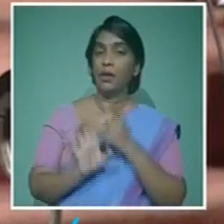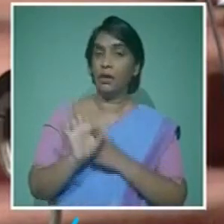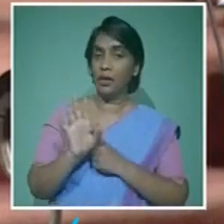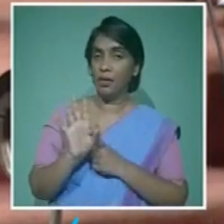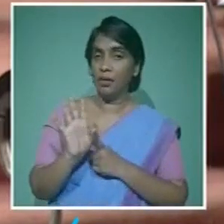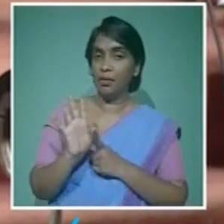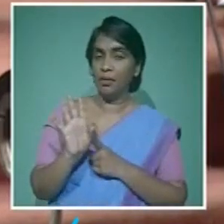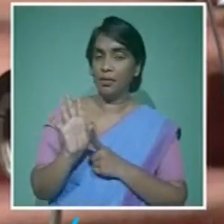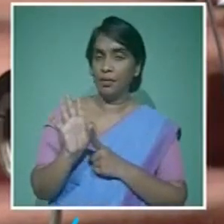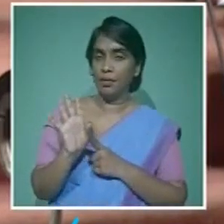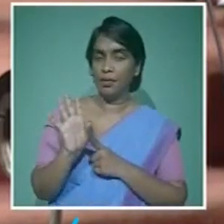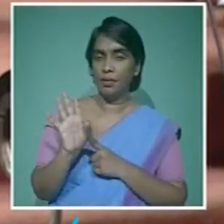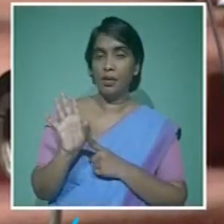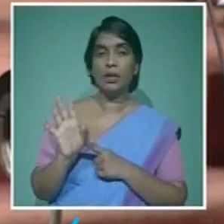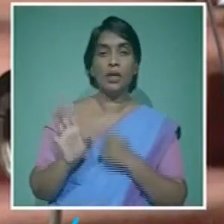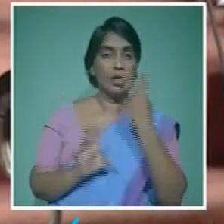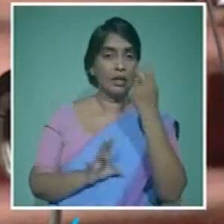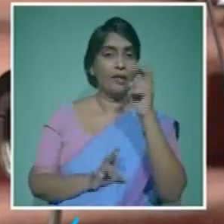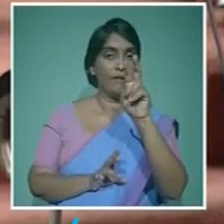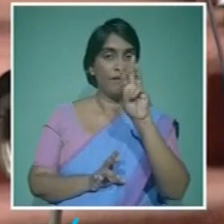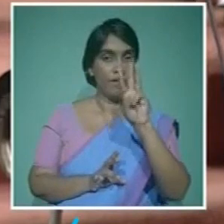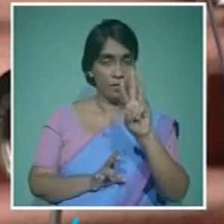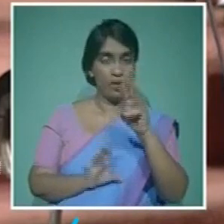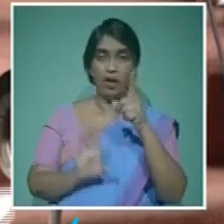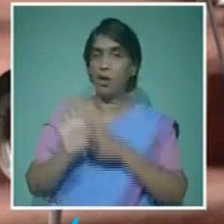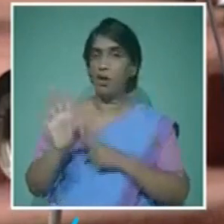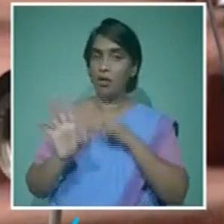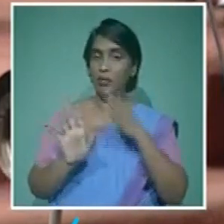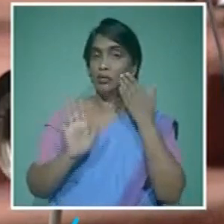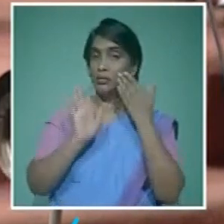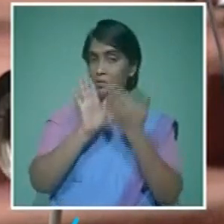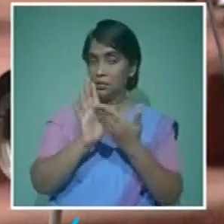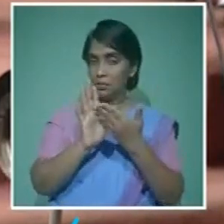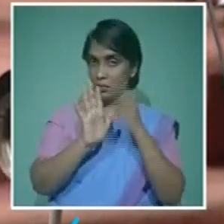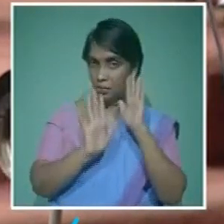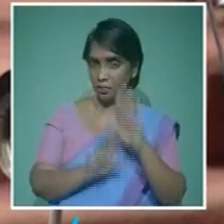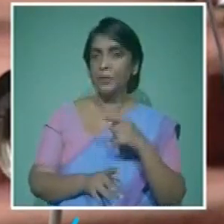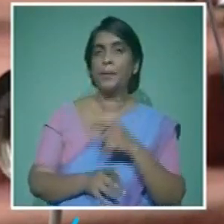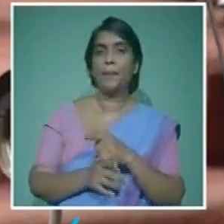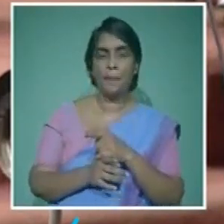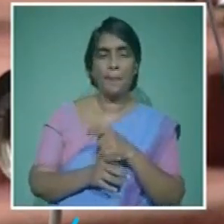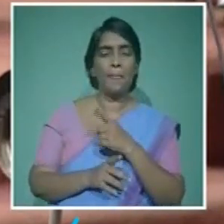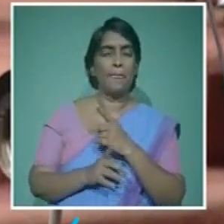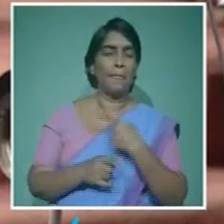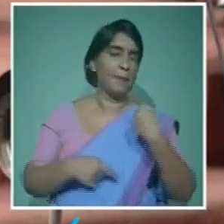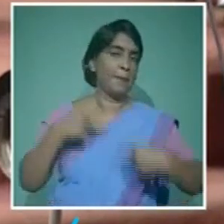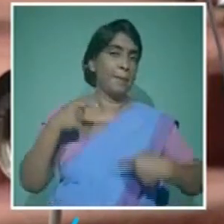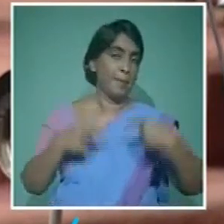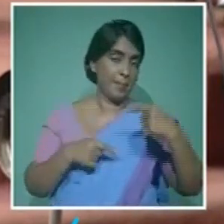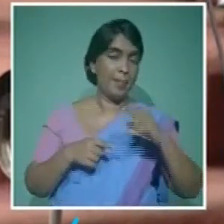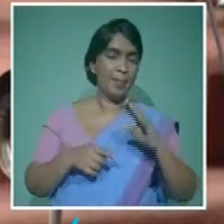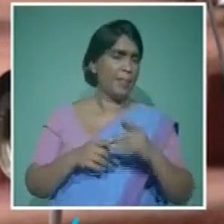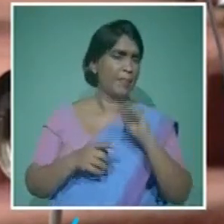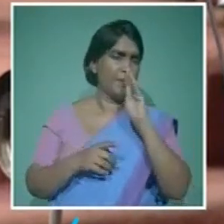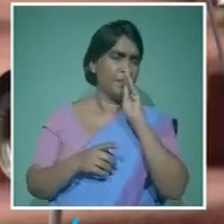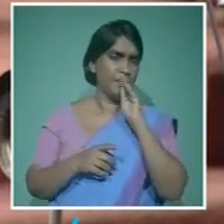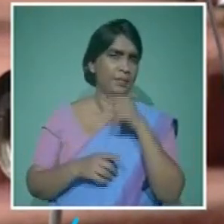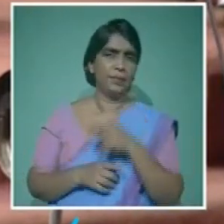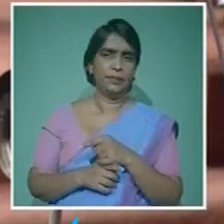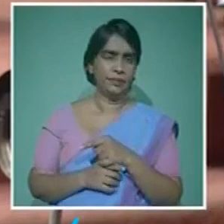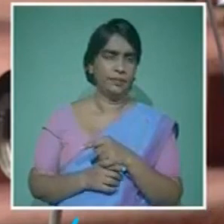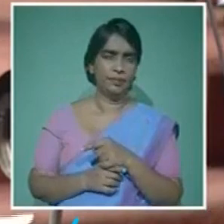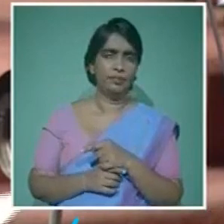இந்த 23 ஆண்டுக்காக அந்த விவாதம் எந்தவித ஆரவாரமின்றி